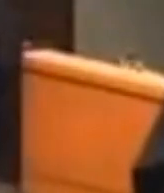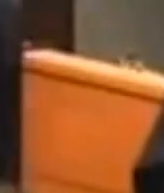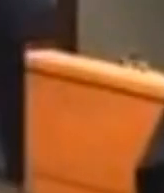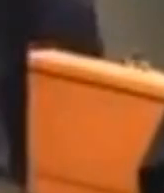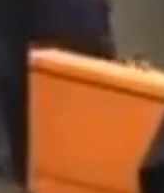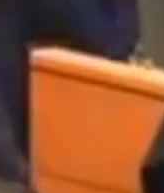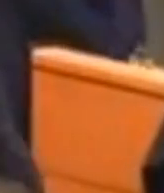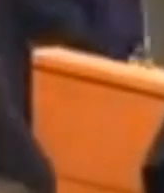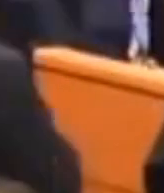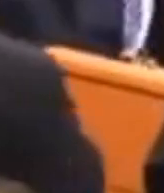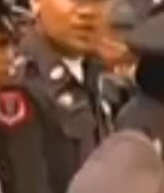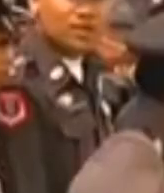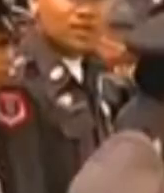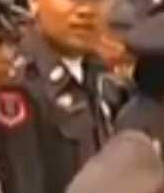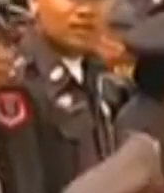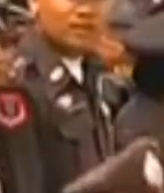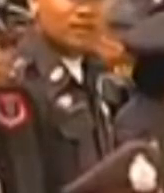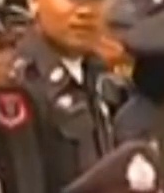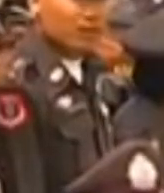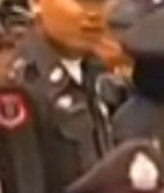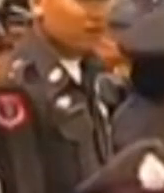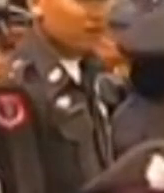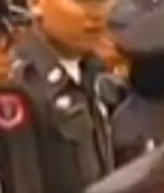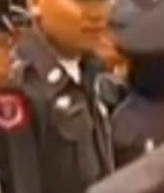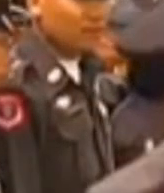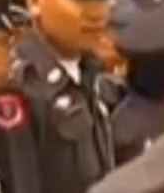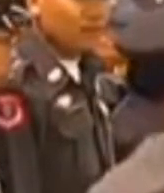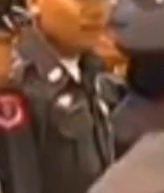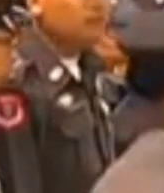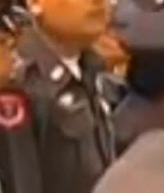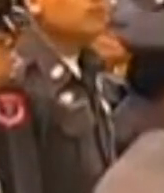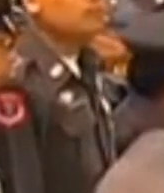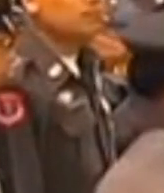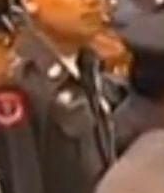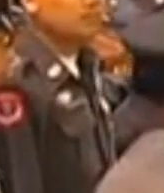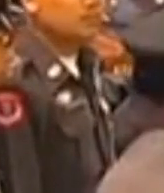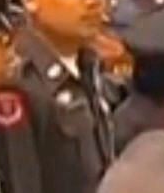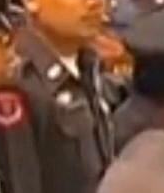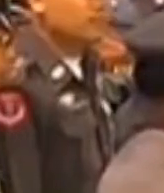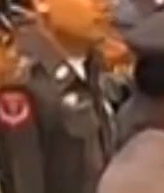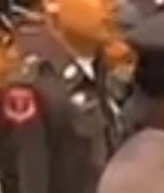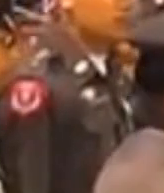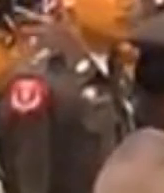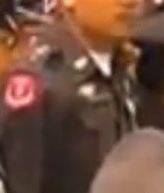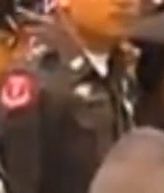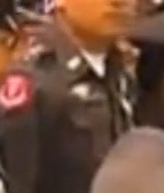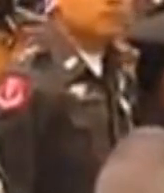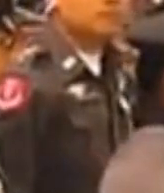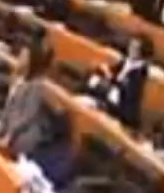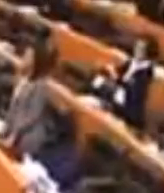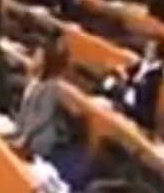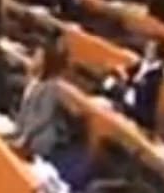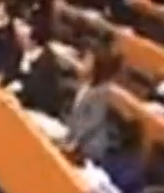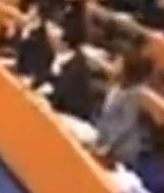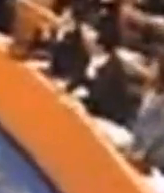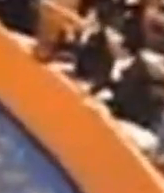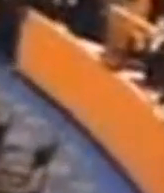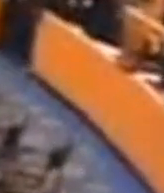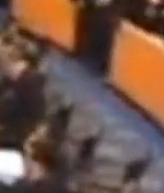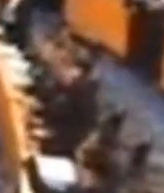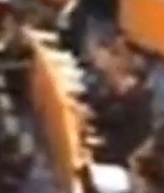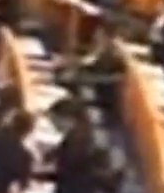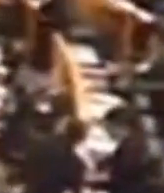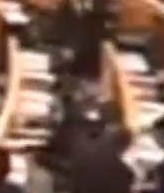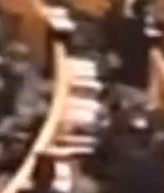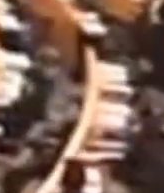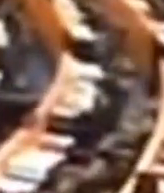ที่ในวันพรุ่งนี้สสพรรคประชาธิปัตย์เตรียมยื่นเรื่องถอดถอนประธานสภาผู้แทนราษฎรต่อประธานวุฒิสภาเนื่องจากการปฏิบัติหน้าที่ไม่มี